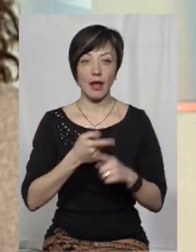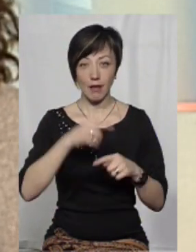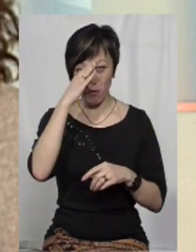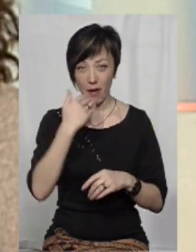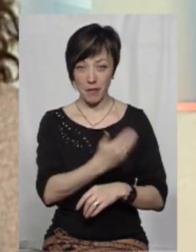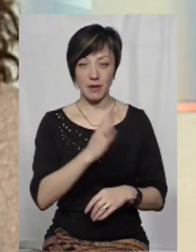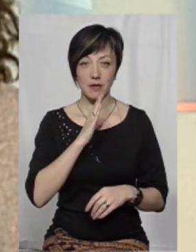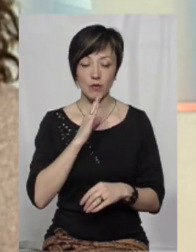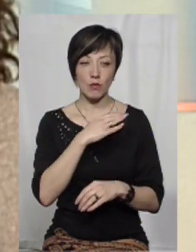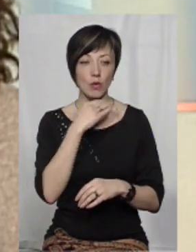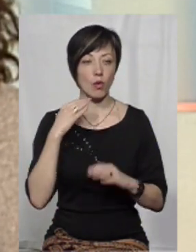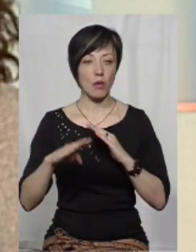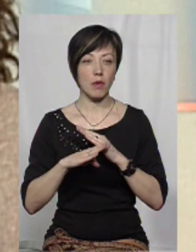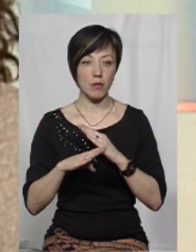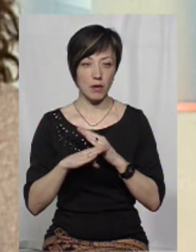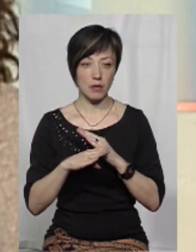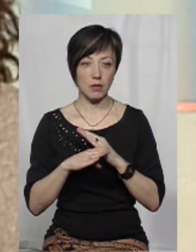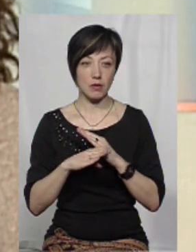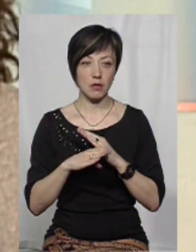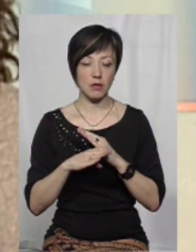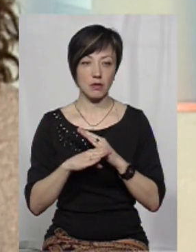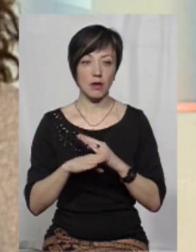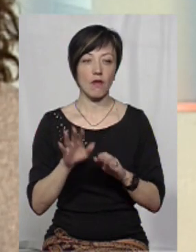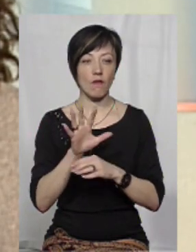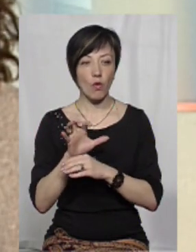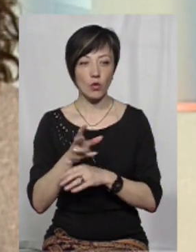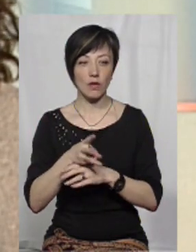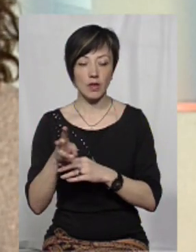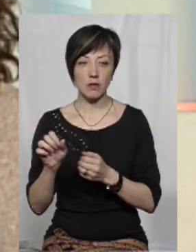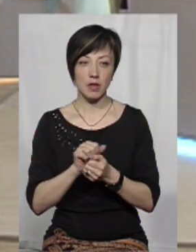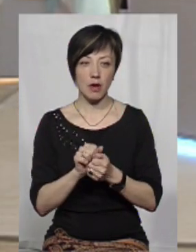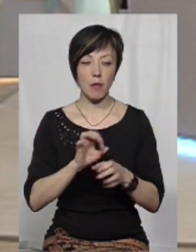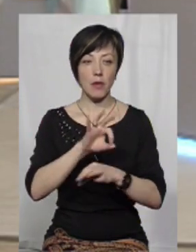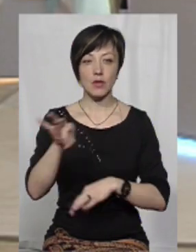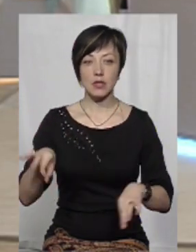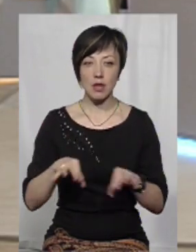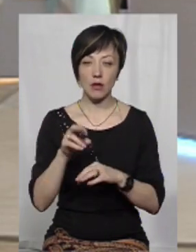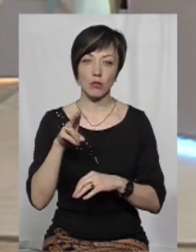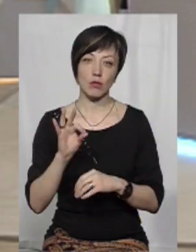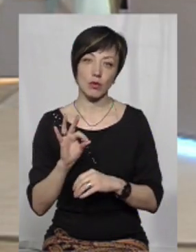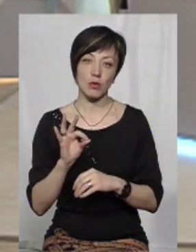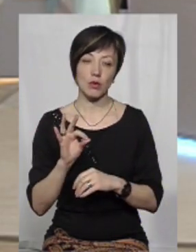буквально очень много помогал фото и видеоматериалами по дизайну, по